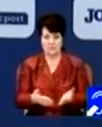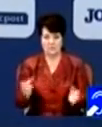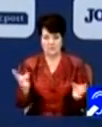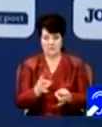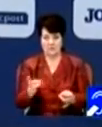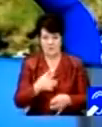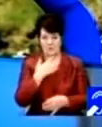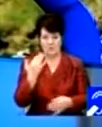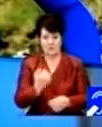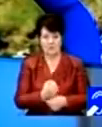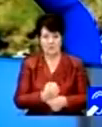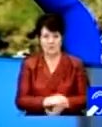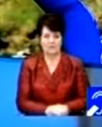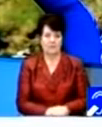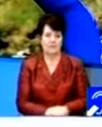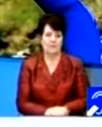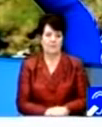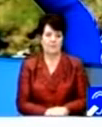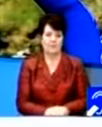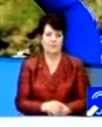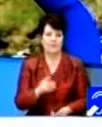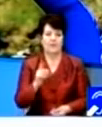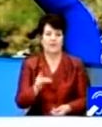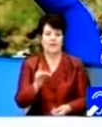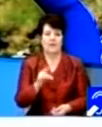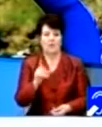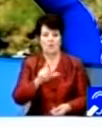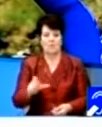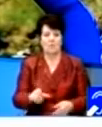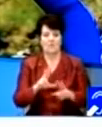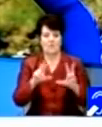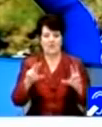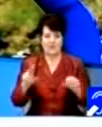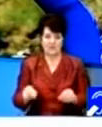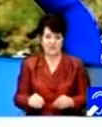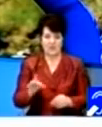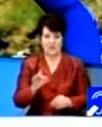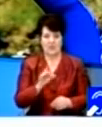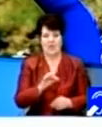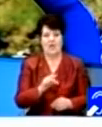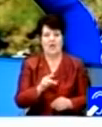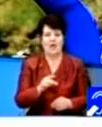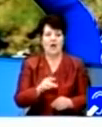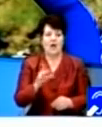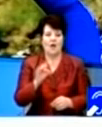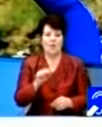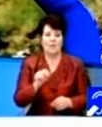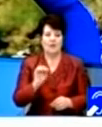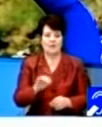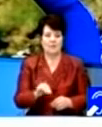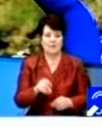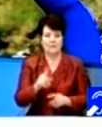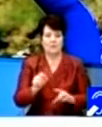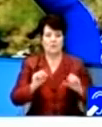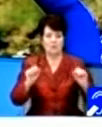momentul de față. Încă sufăr, dar sunt foarte fericit, este reacția românului Robert Hajnal în exclusivitate pentru TVR